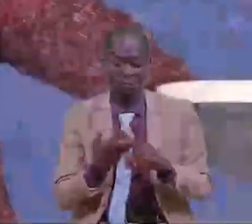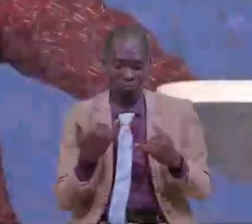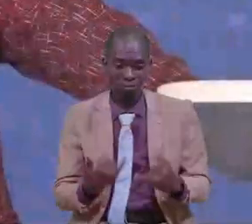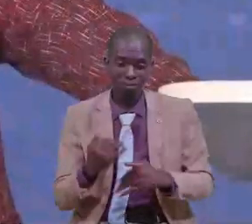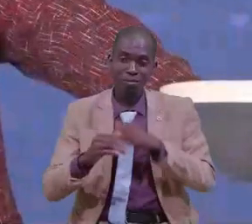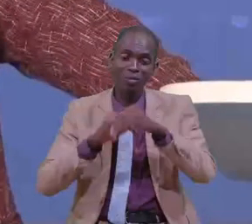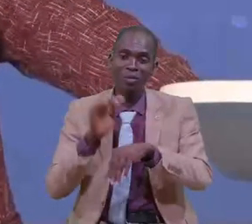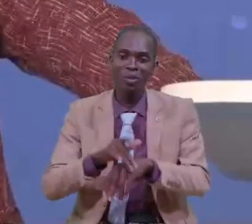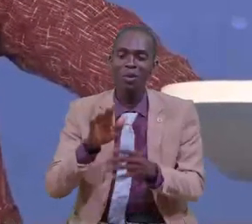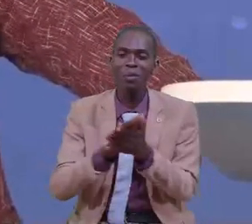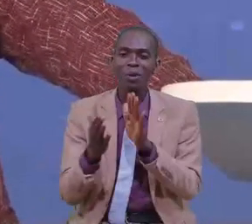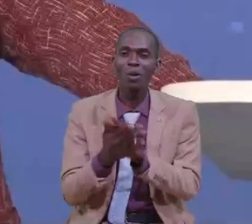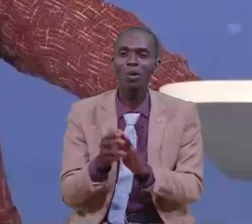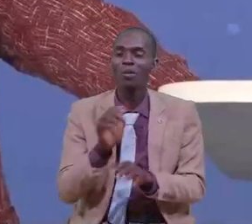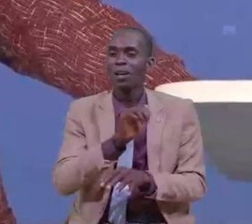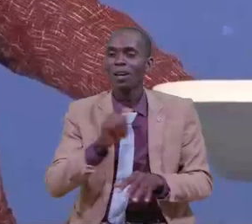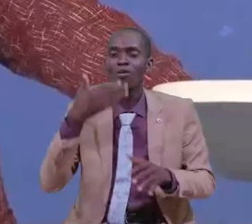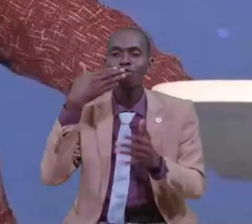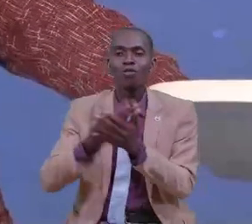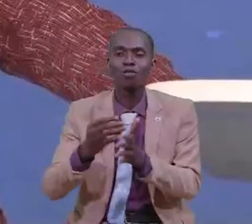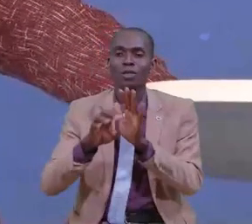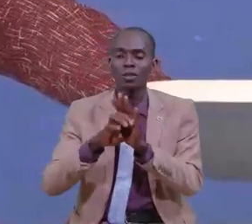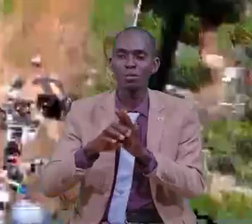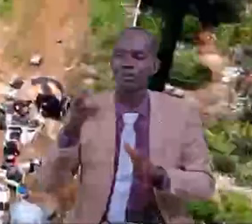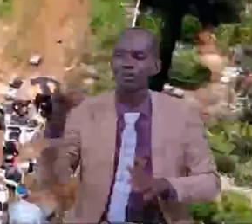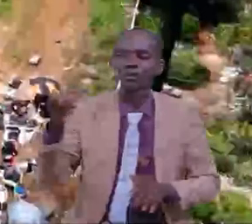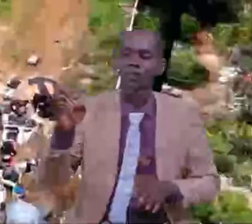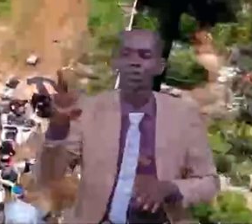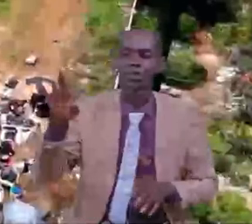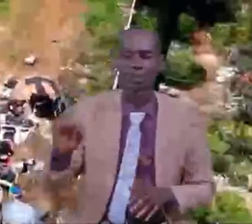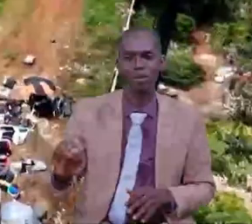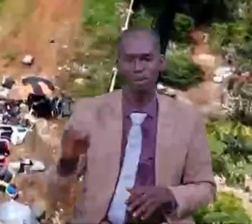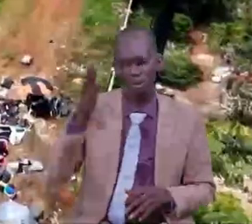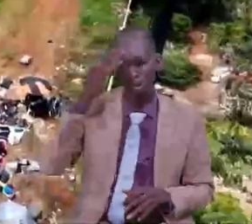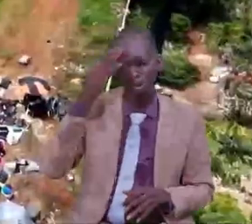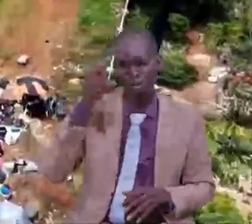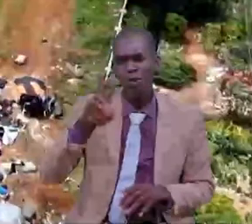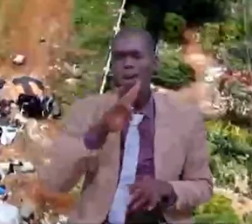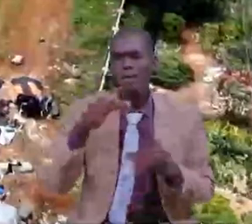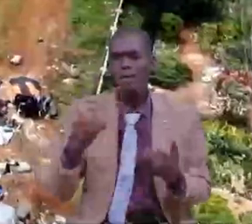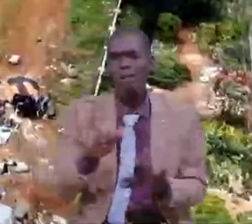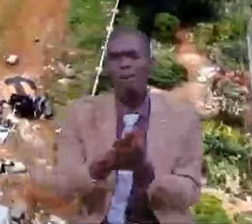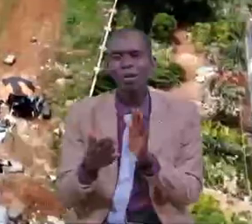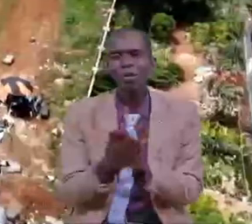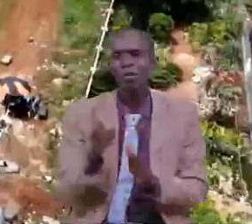Et à partir d'aujourd'hui, un héros. Où est-il là-bas? Un héros.